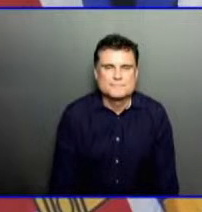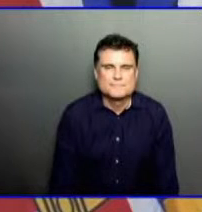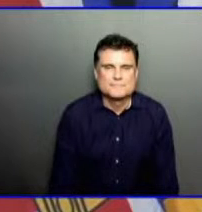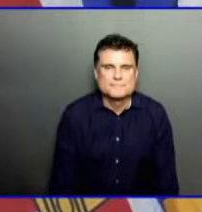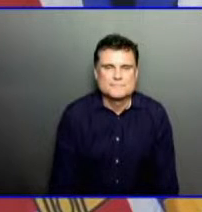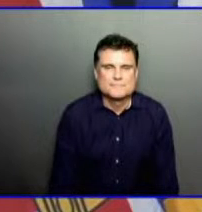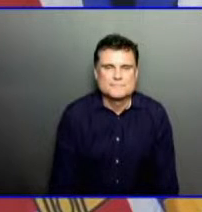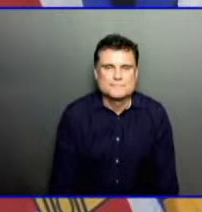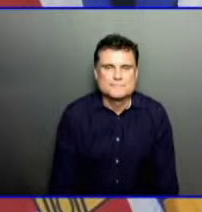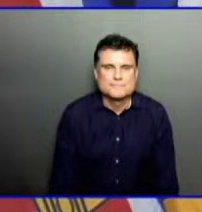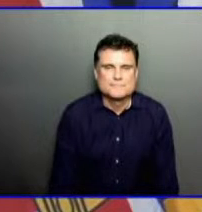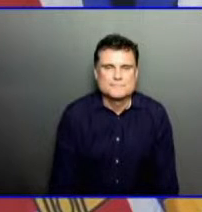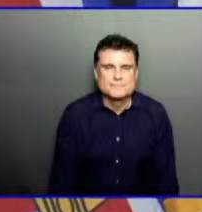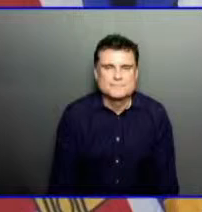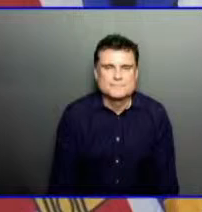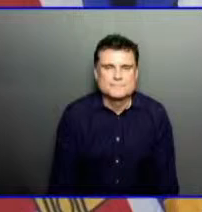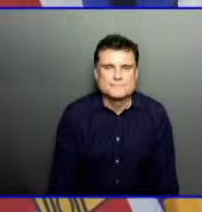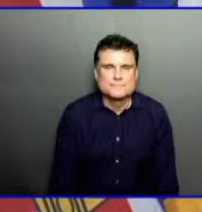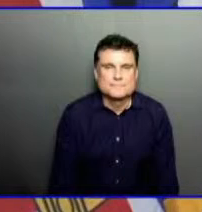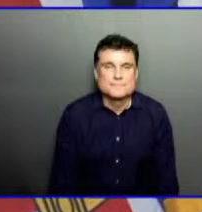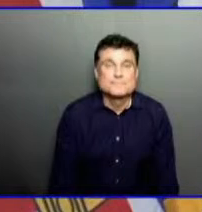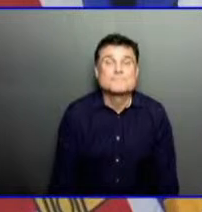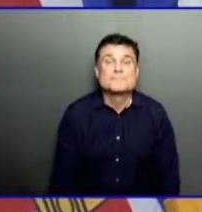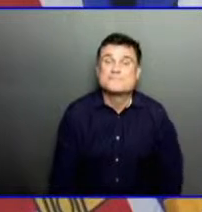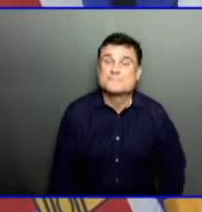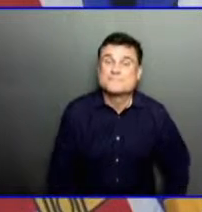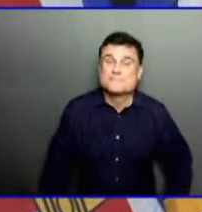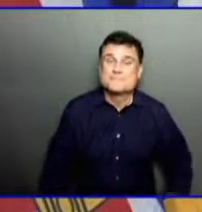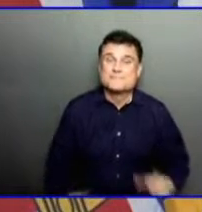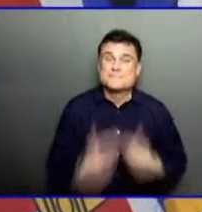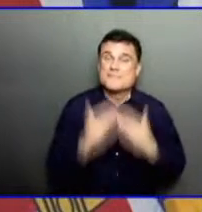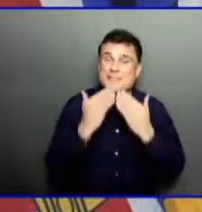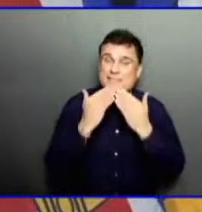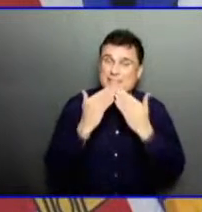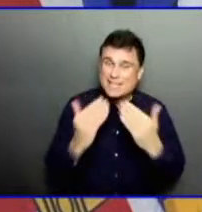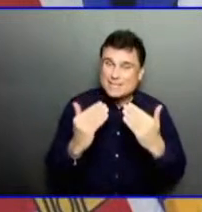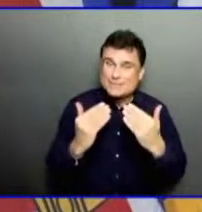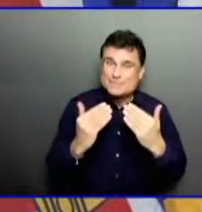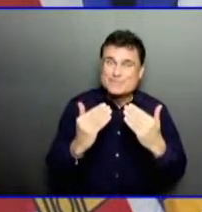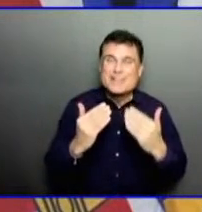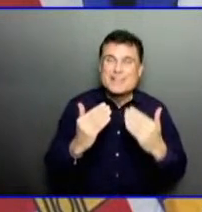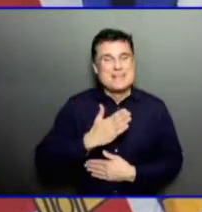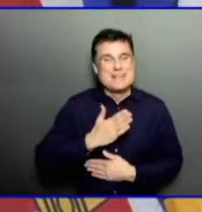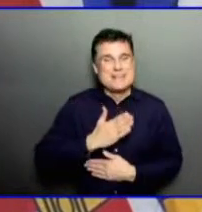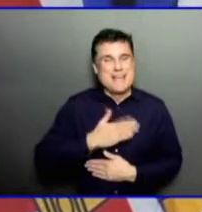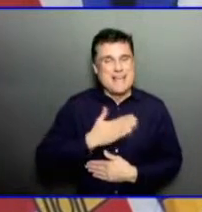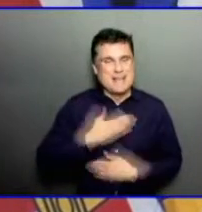Colombie-Britannique de COVID-19. Merci beaucoup. Joyeux Noël. Happy holidays.